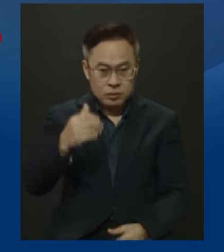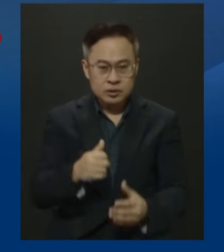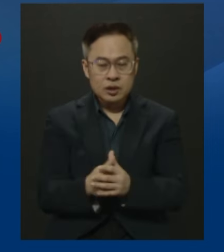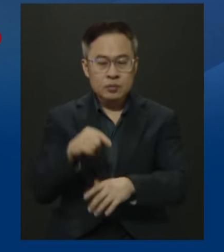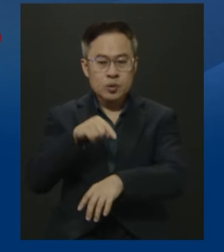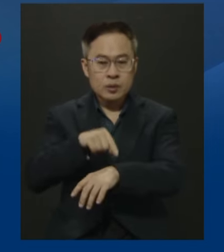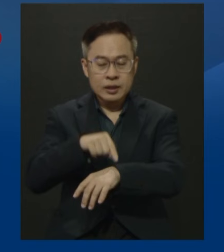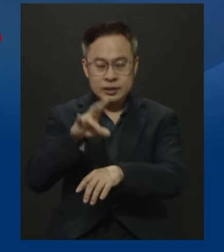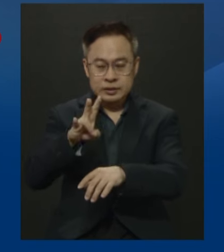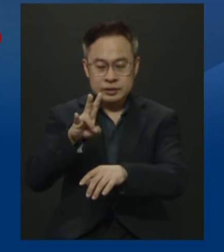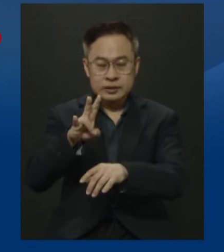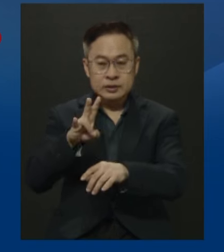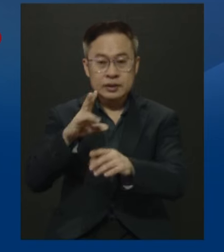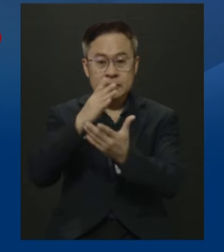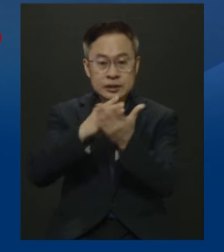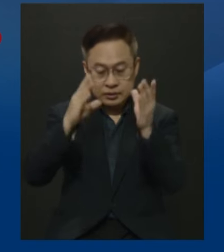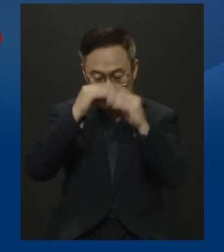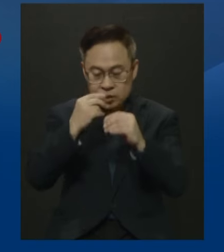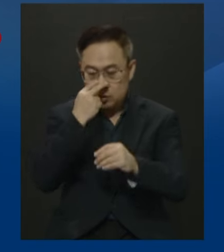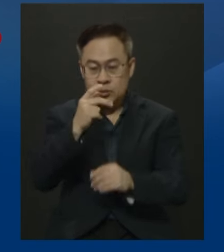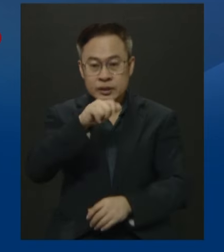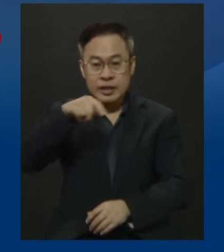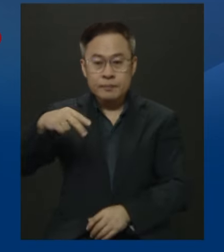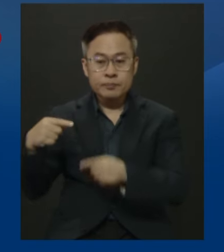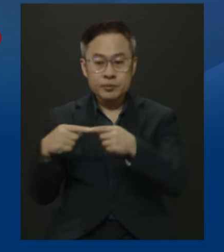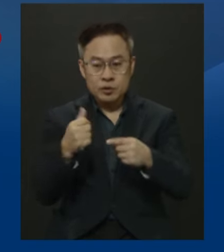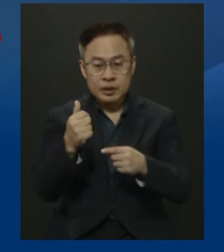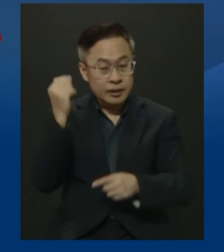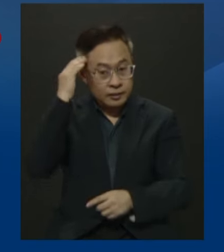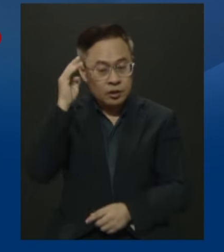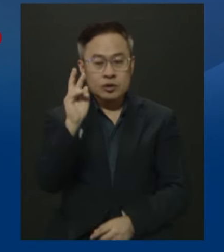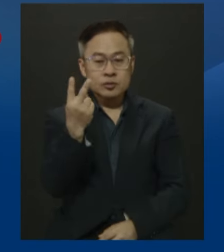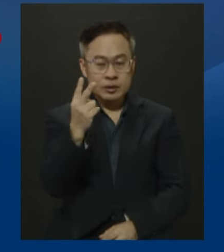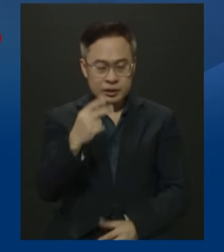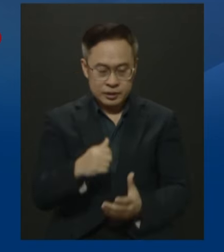ครึ่งเนี่ยก็ดูทางแอปพลิเคชันทีสปอร์ต7กันต่อได ้ค่ะ นะติดตามศึกฟุ